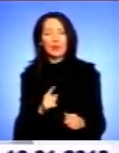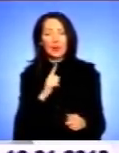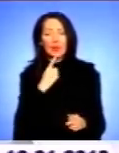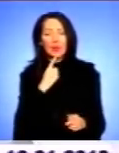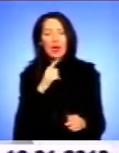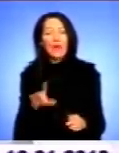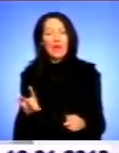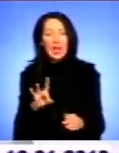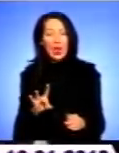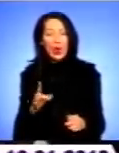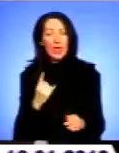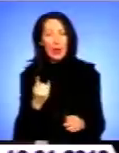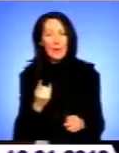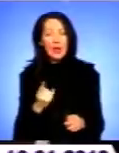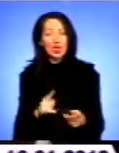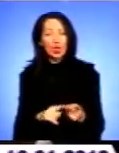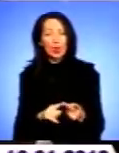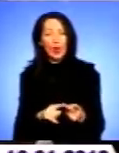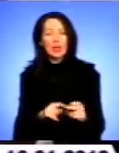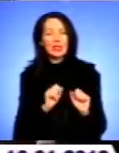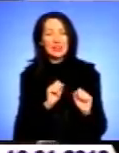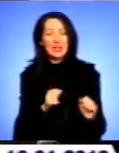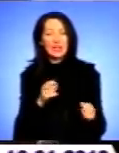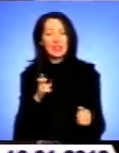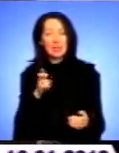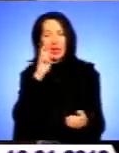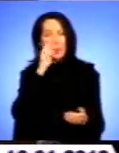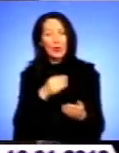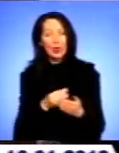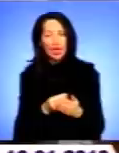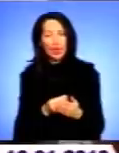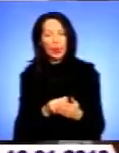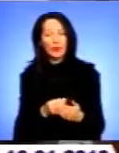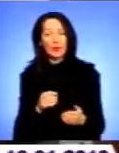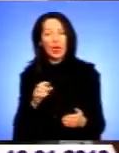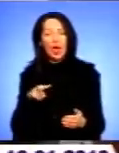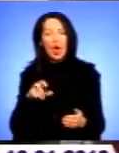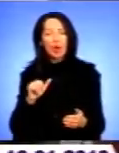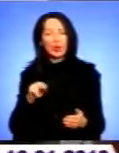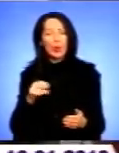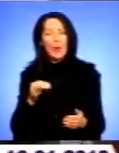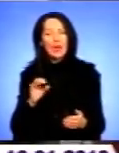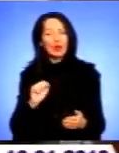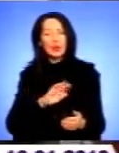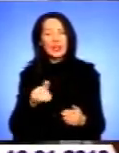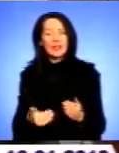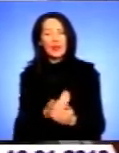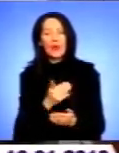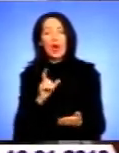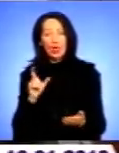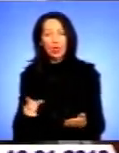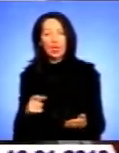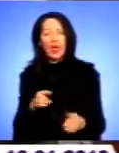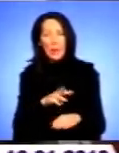По-друге, це захист бюджету. Анатолій Михайлович Лупійчук – не нова постать у міліцейських лавах